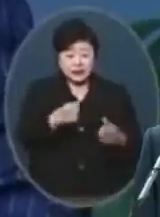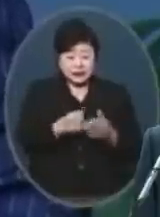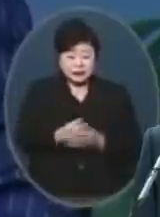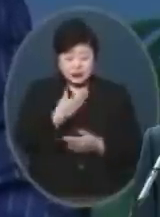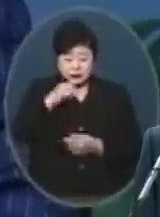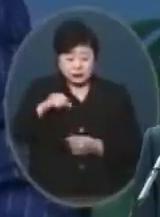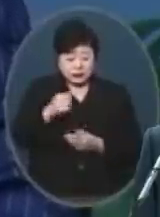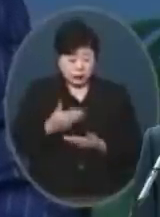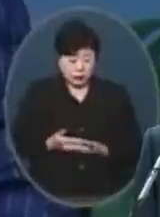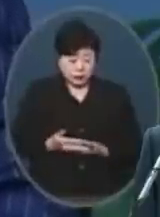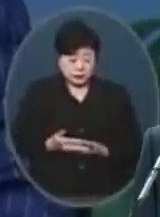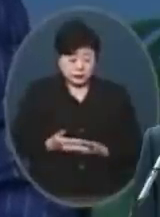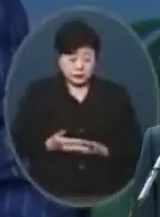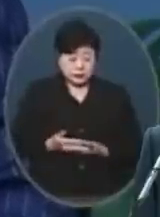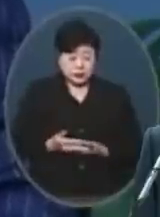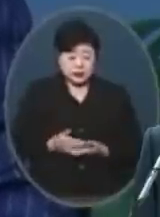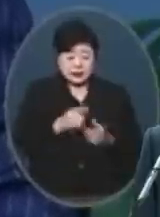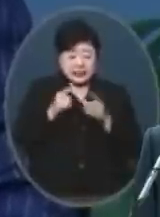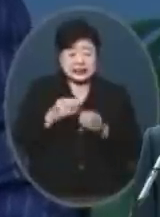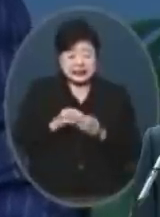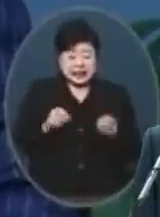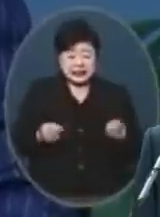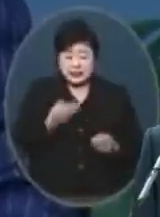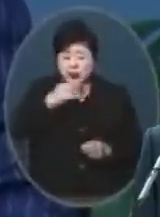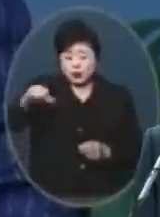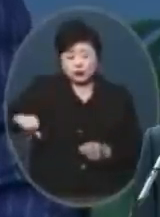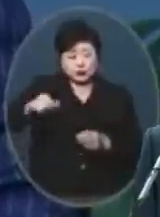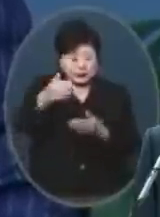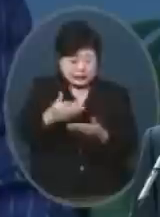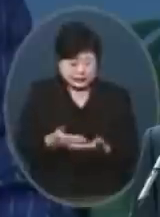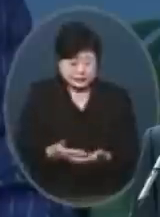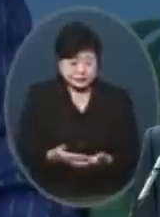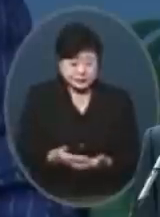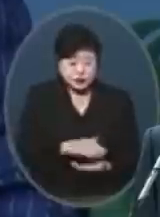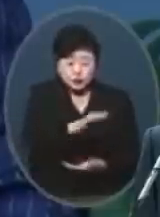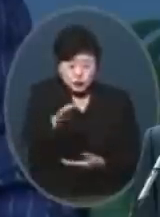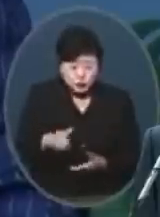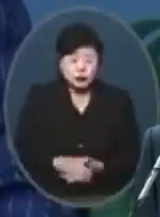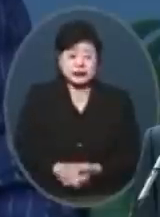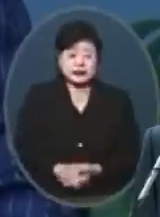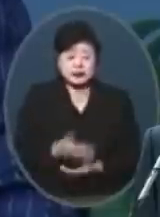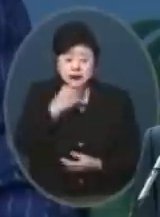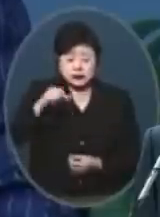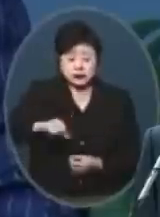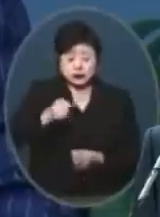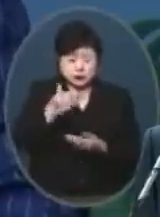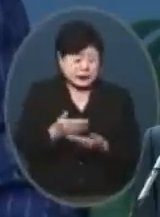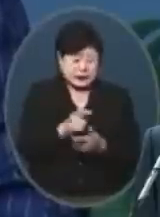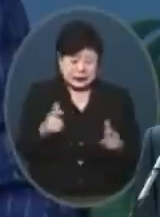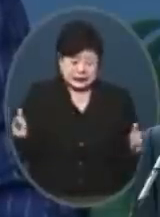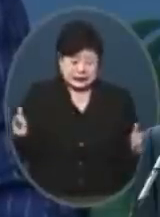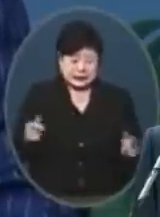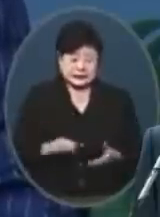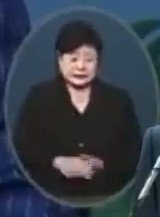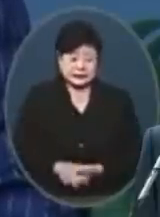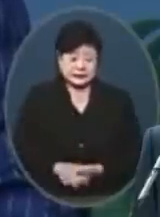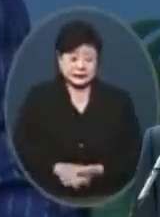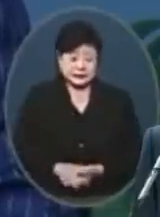받아 우리가 사는 땅이 저주받아 우리는 저주는 받지 않았습니다만